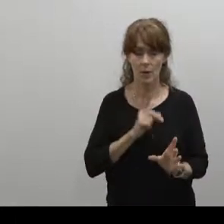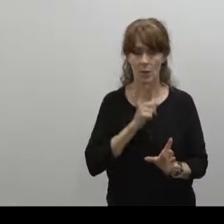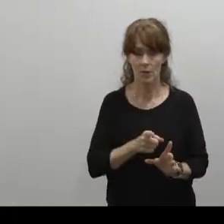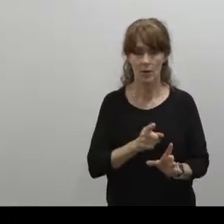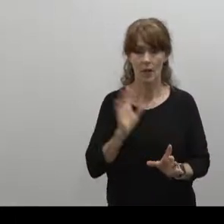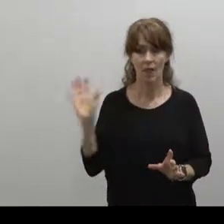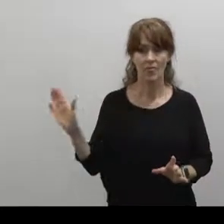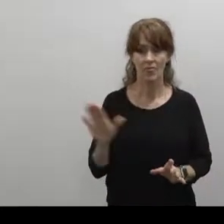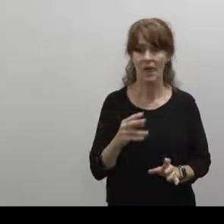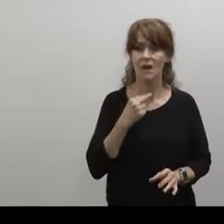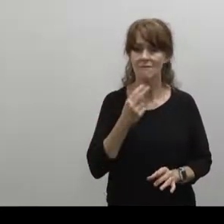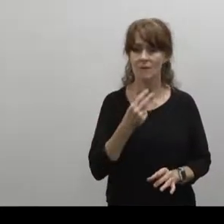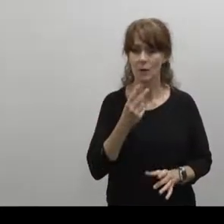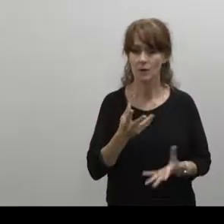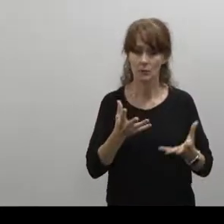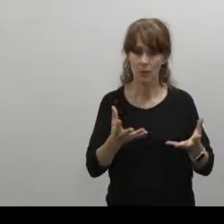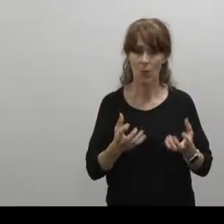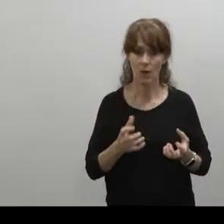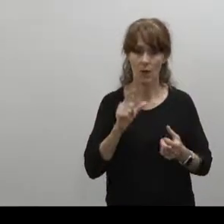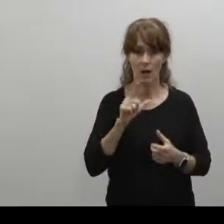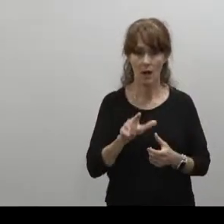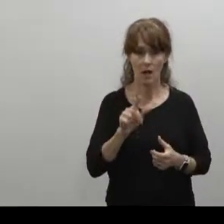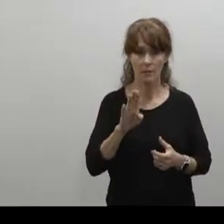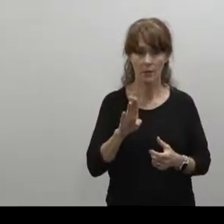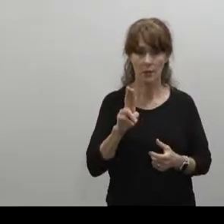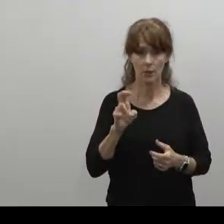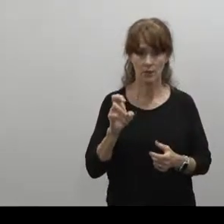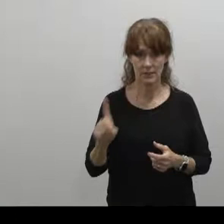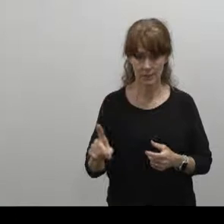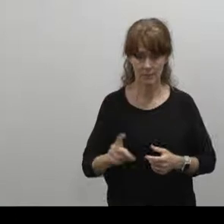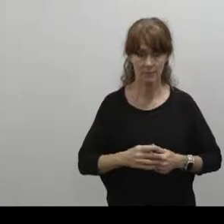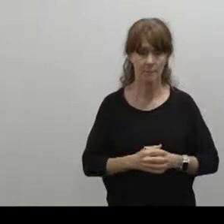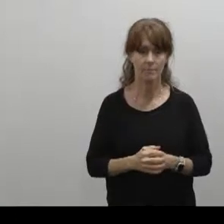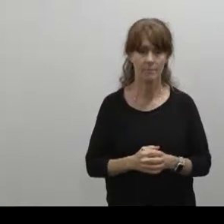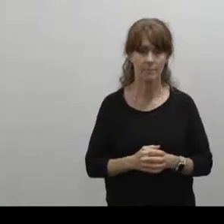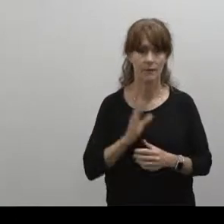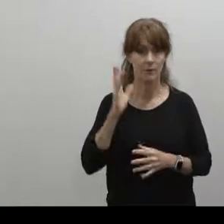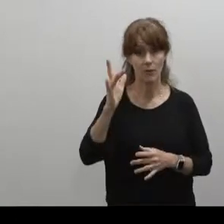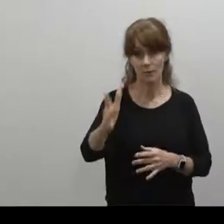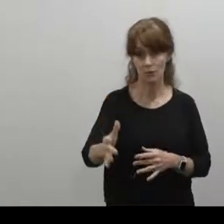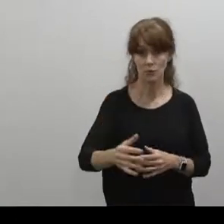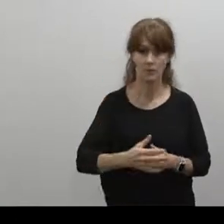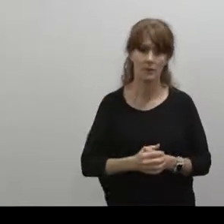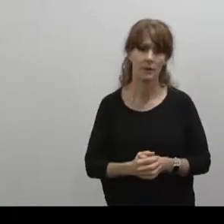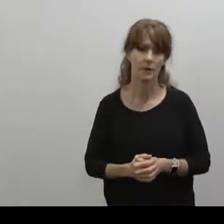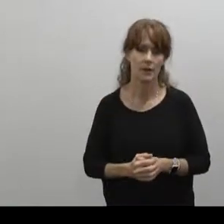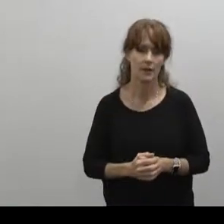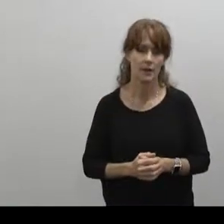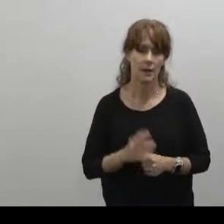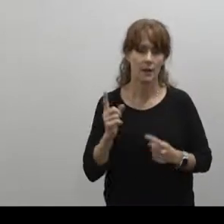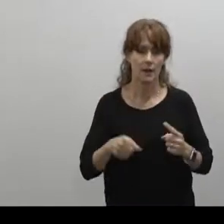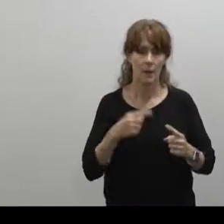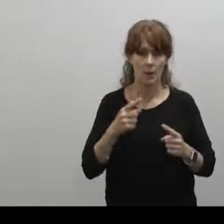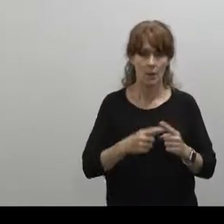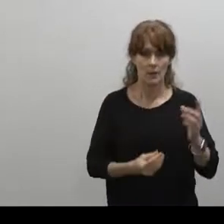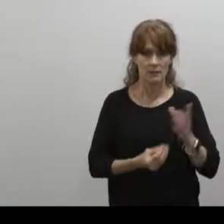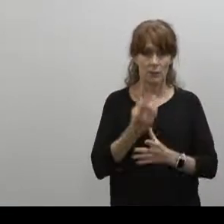sa nâng châu rùm nằm bay bằng hàng chia sầm lên rồi bảo kê tệ tôn nâng LBUSD nâng sầm rạp tới ngày